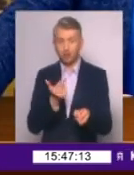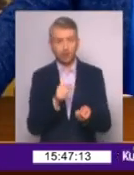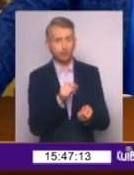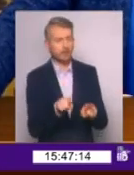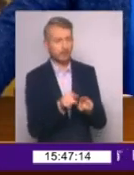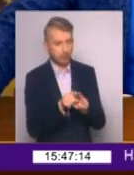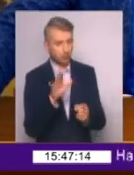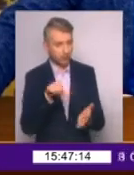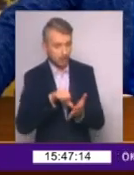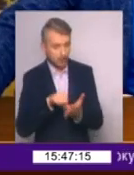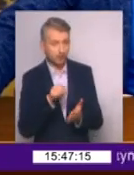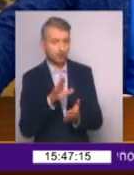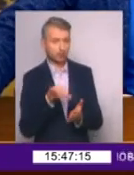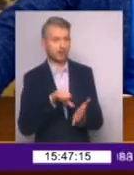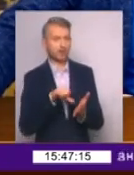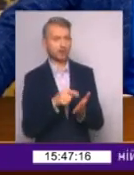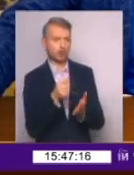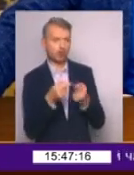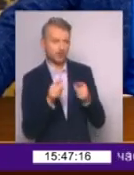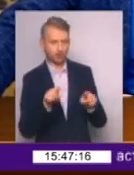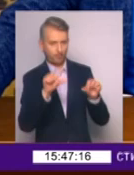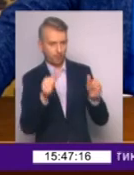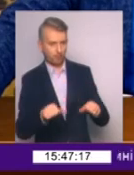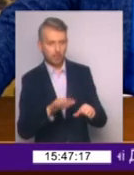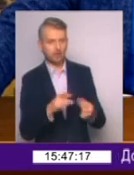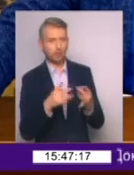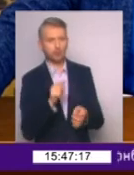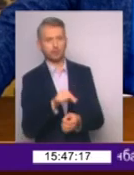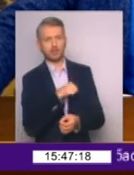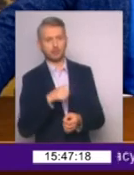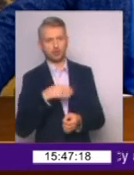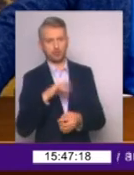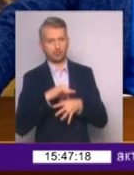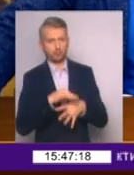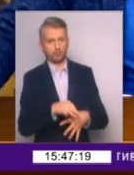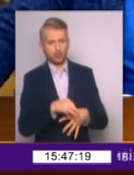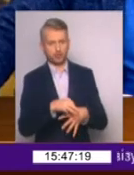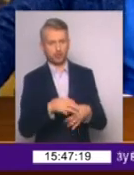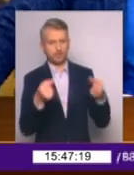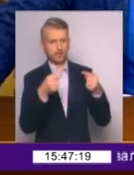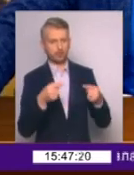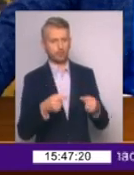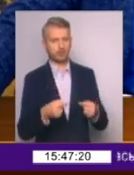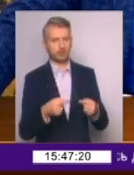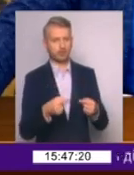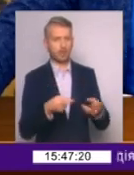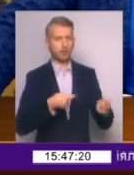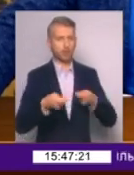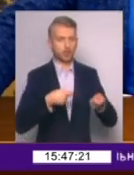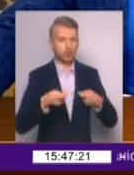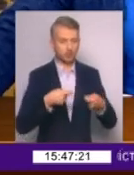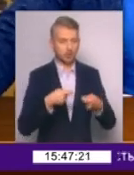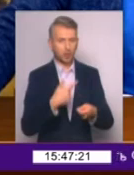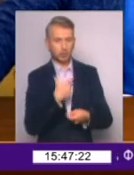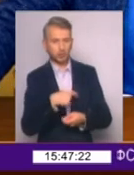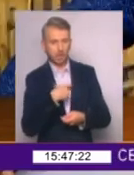будуть задіяні, але вони будуть задіяні вже трошки в іншому форматі. Не просто, що вони самостійно проводили відповідні торги в себе,